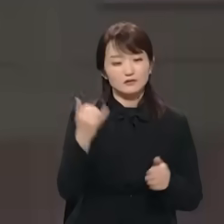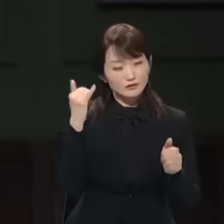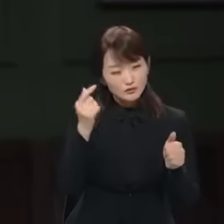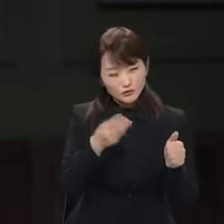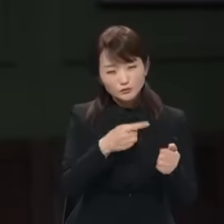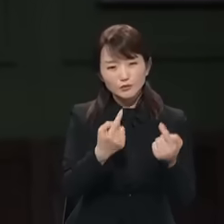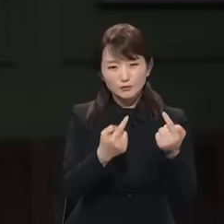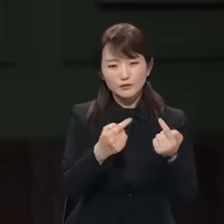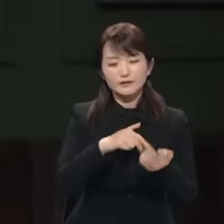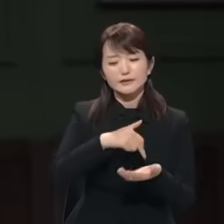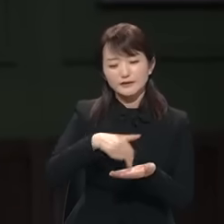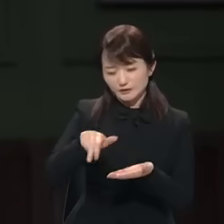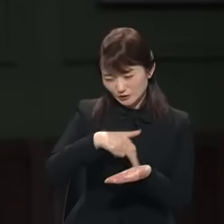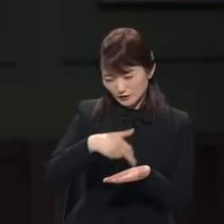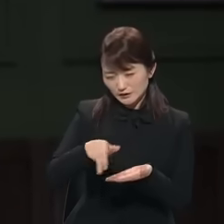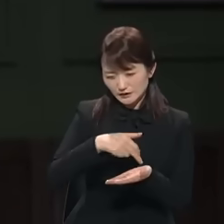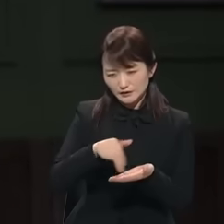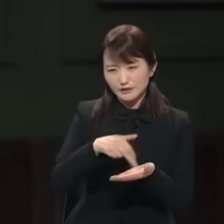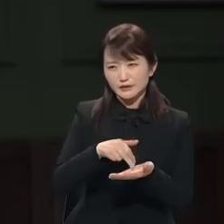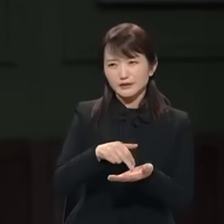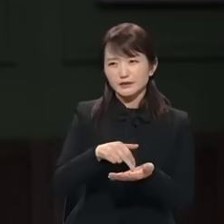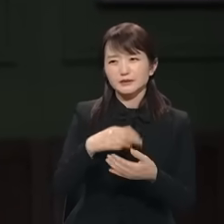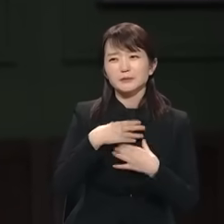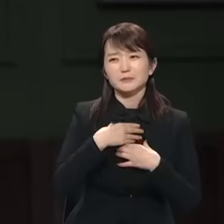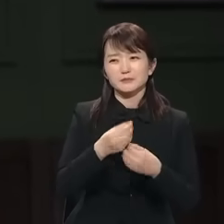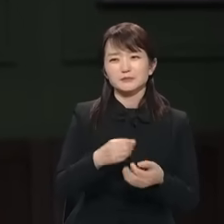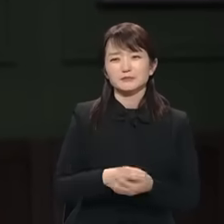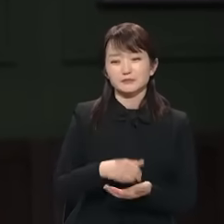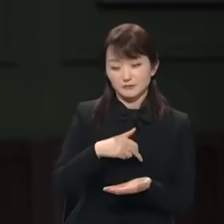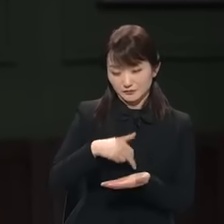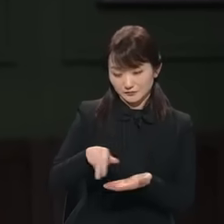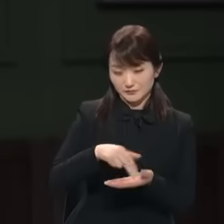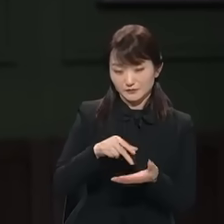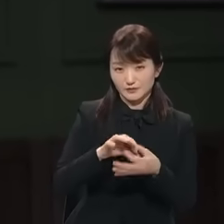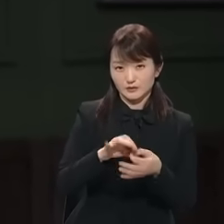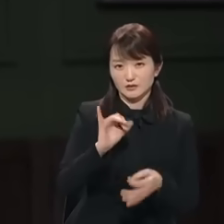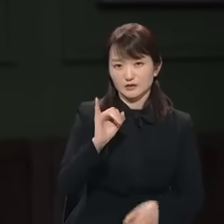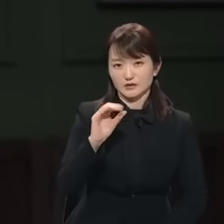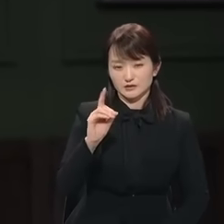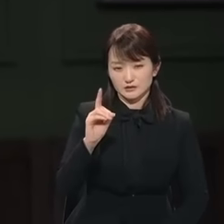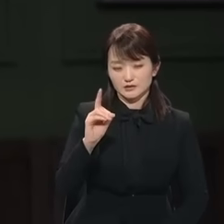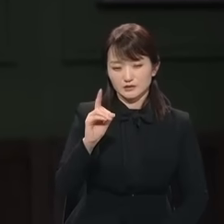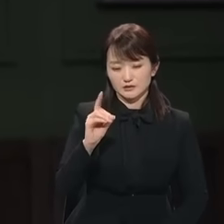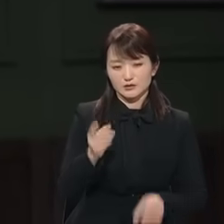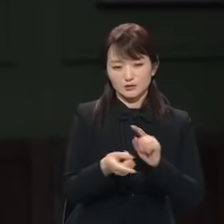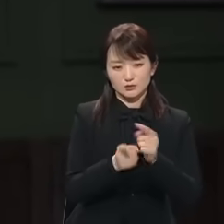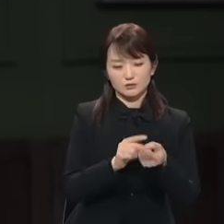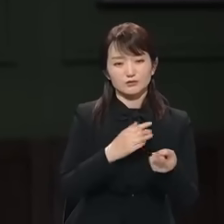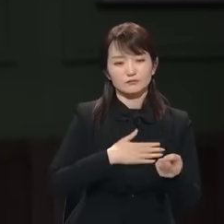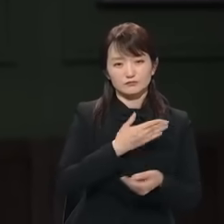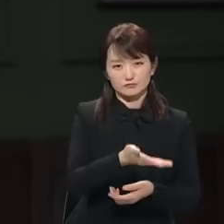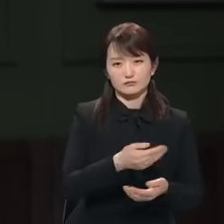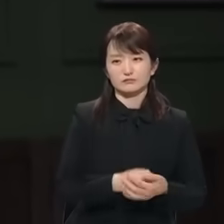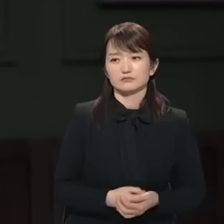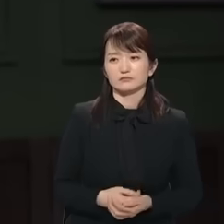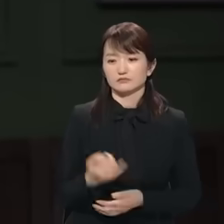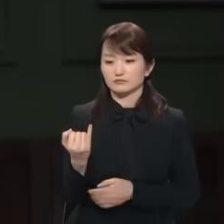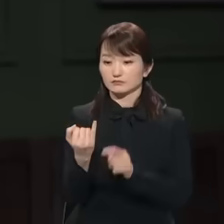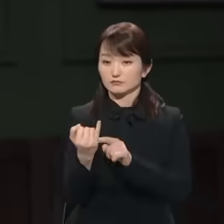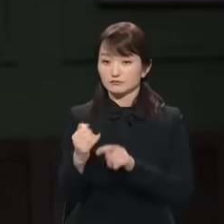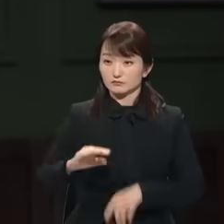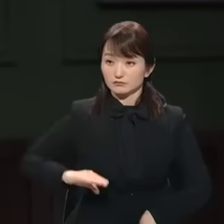카 카톡이 더 연락하기가 편하지 않겠냐면서이 카카오톡 통해서 그 아이디를 알려줘서 둘을 소개시켰다 합니다이 소개받은 여성